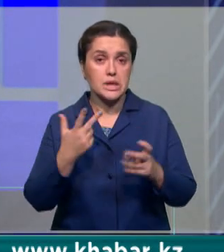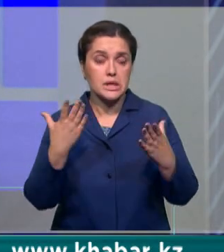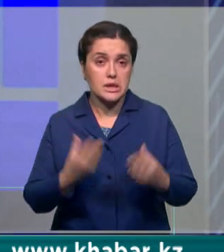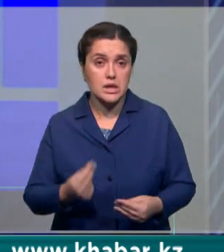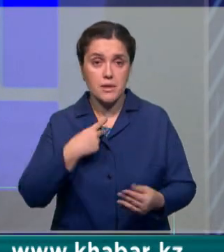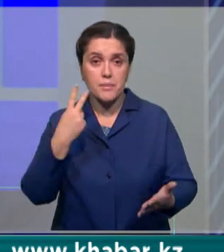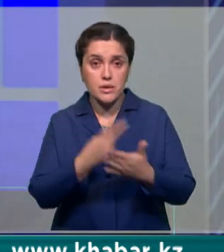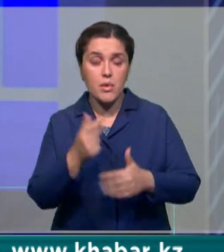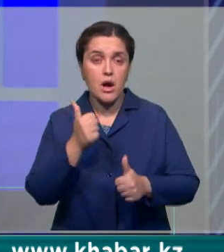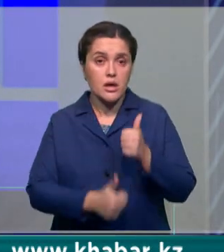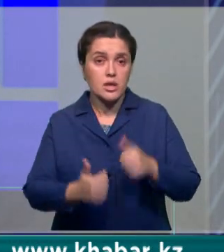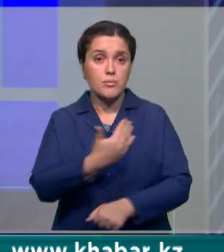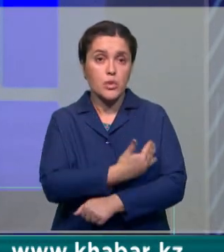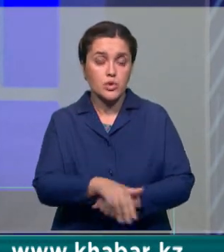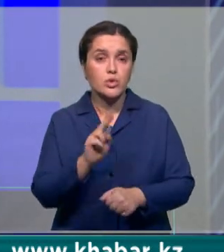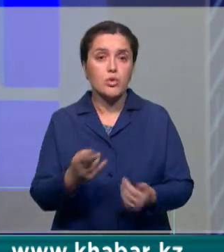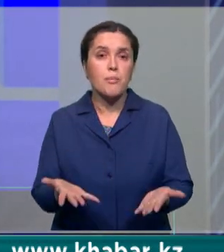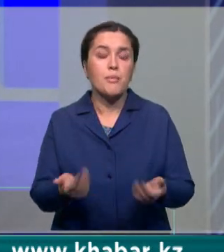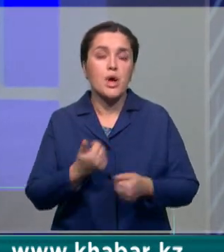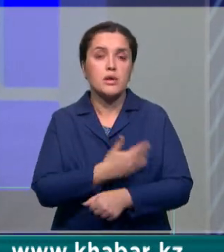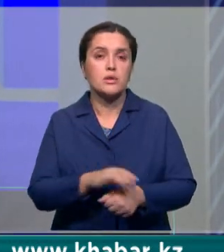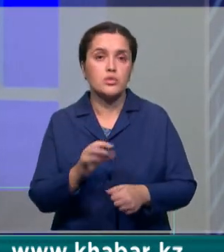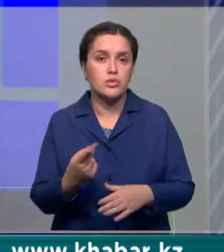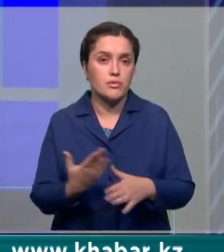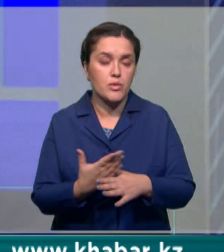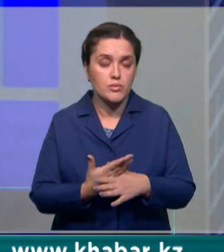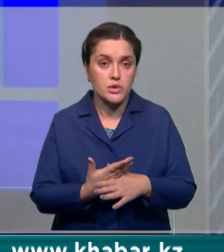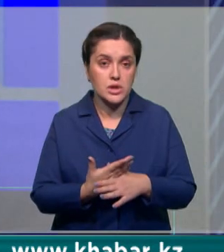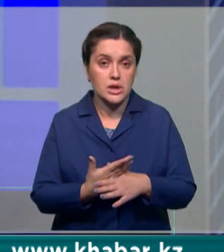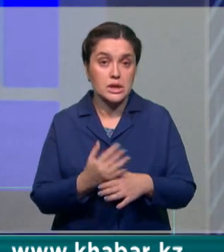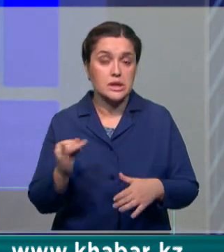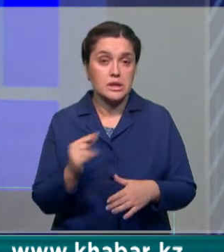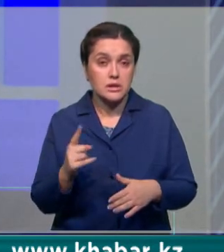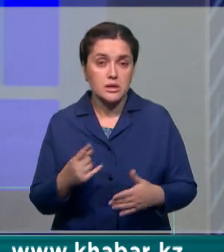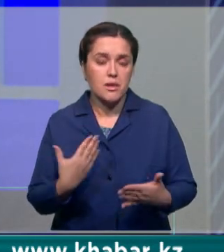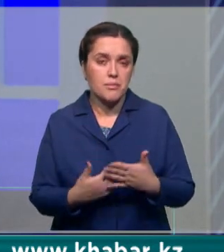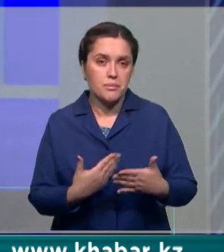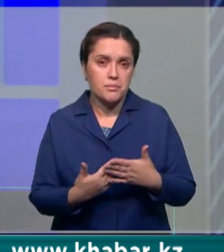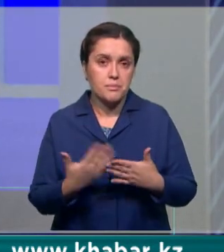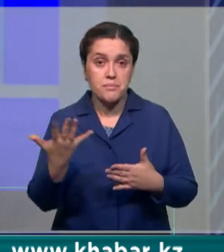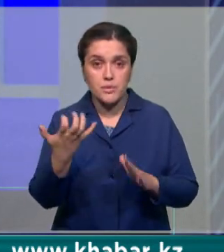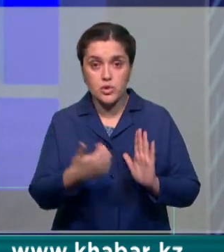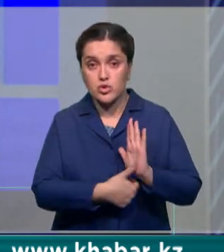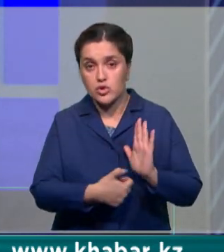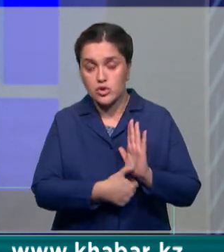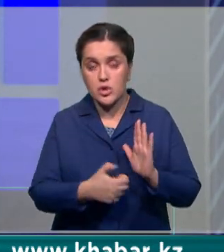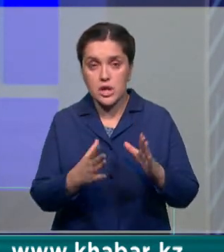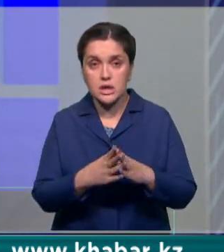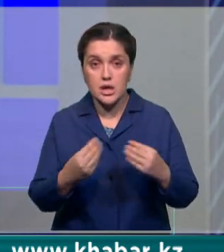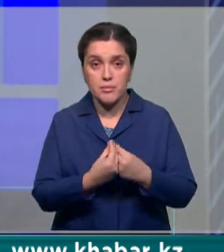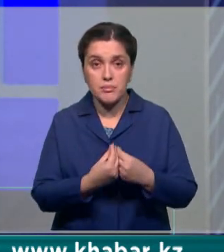каждому адресу, кто получает адрес социальную помощь. Из где-то 500-600 семей,